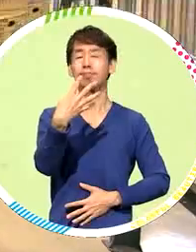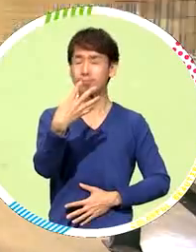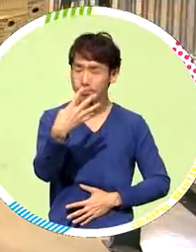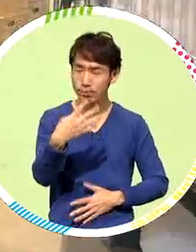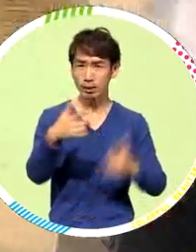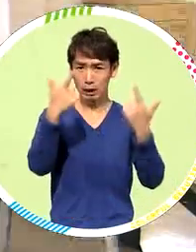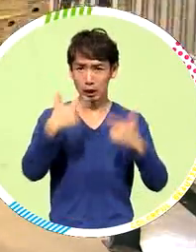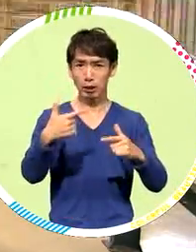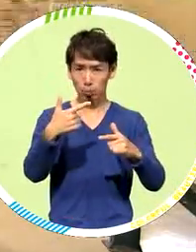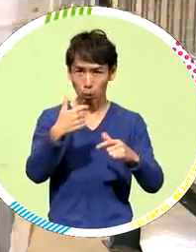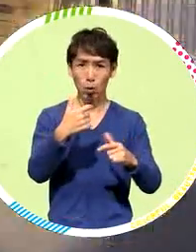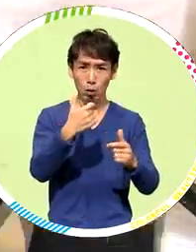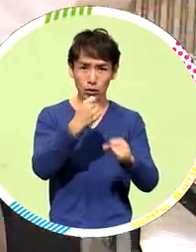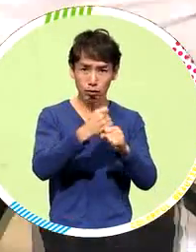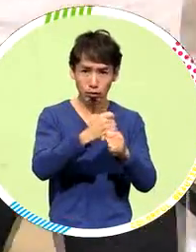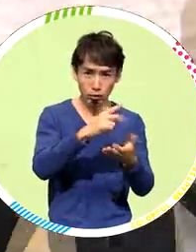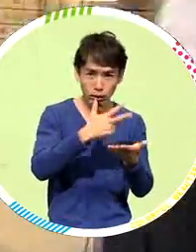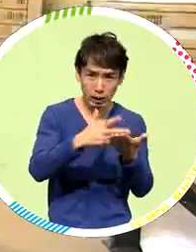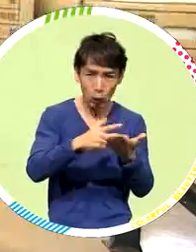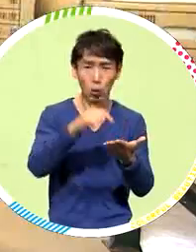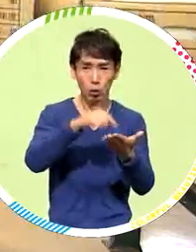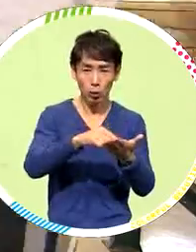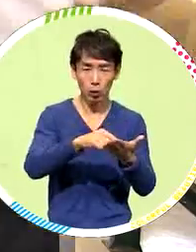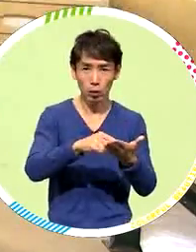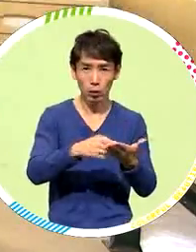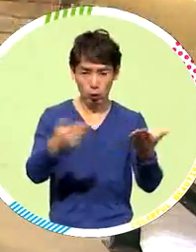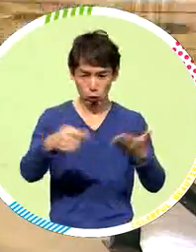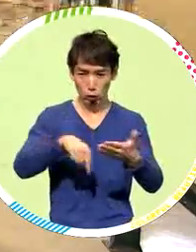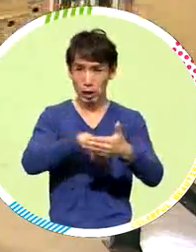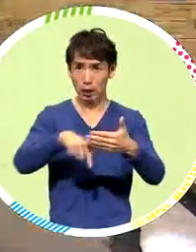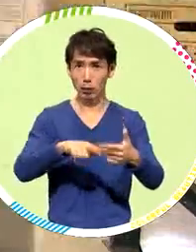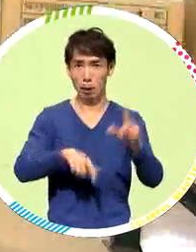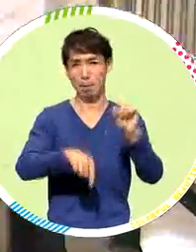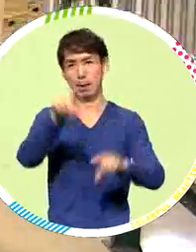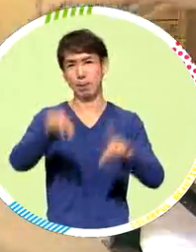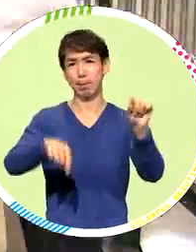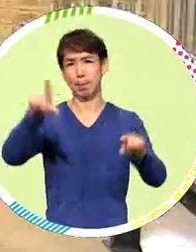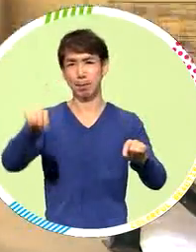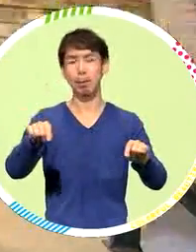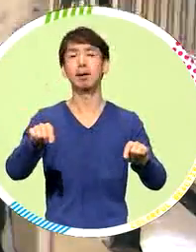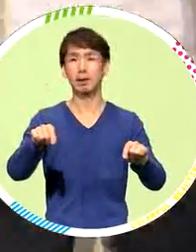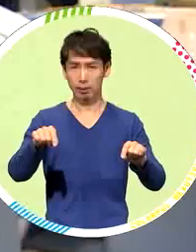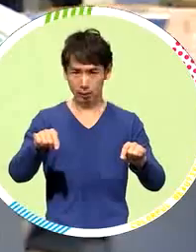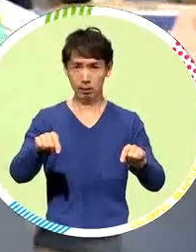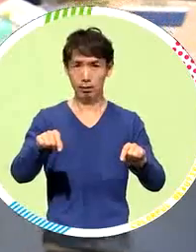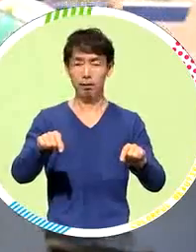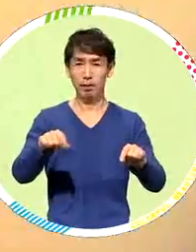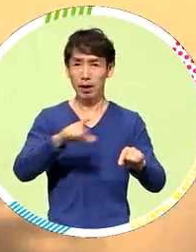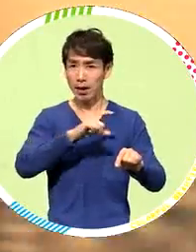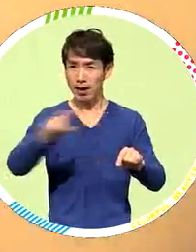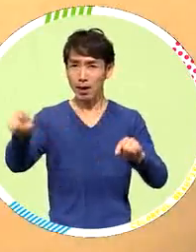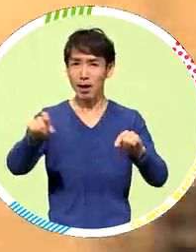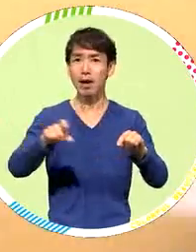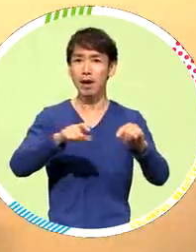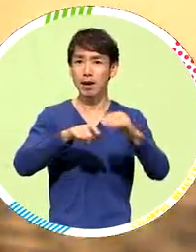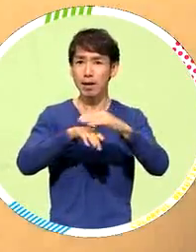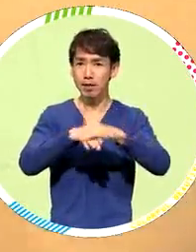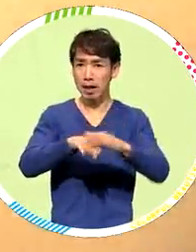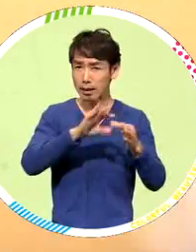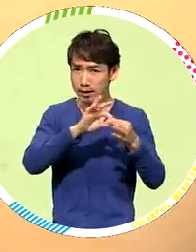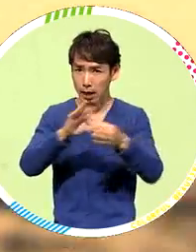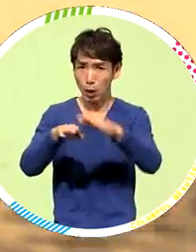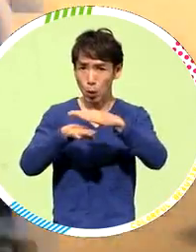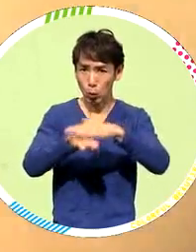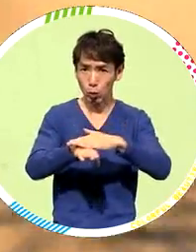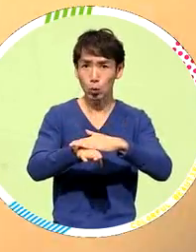日々作成される行政文書中身はさまざまですが一体どんな内容のものが永年保存となるんでしょう